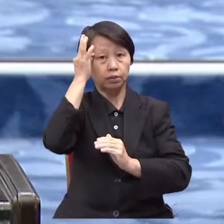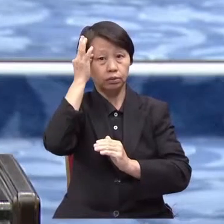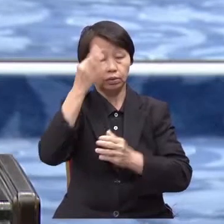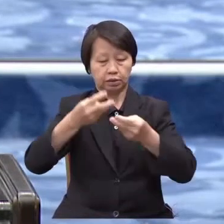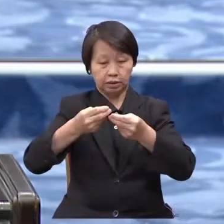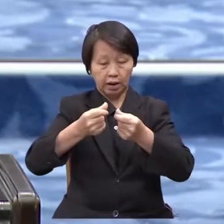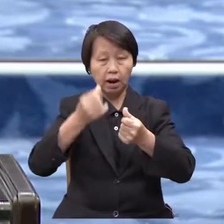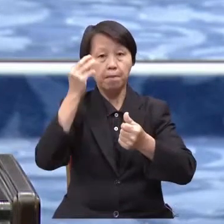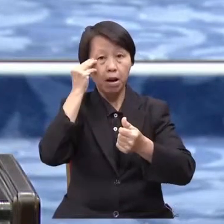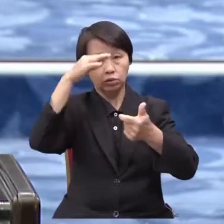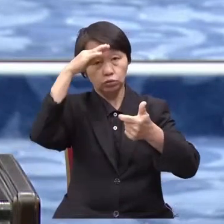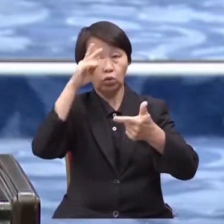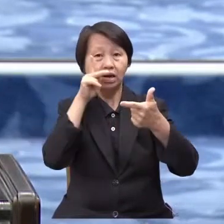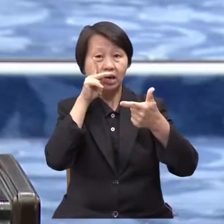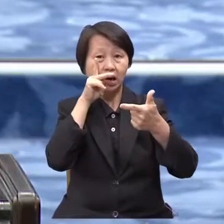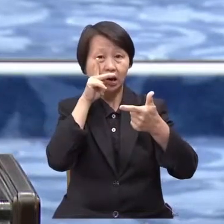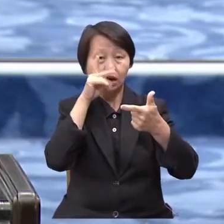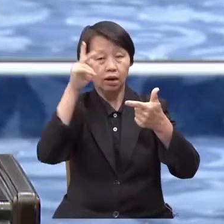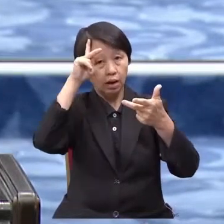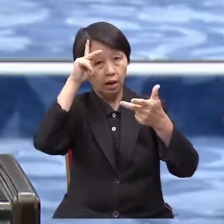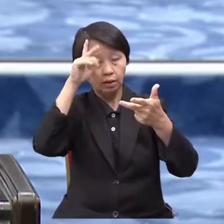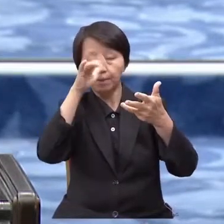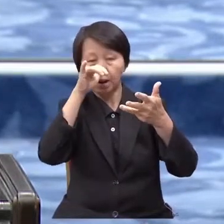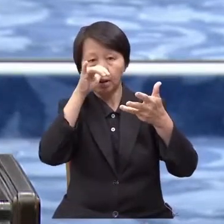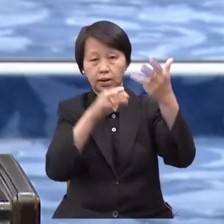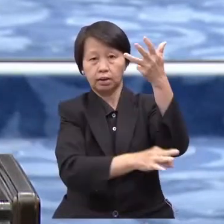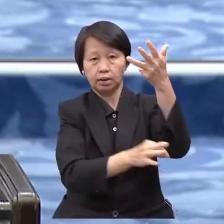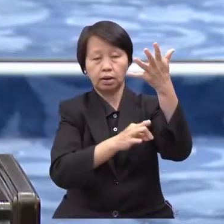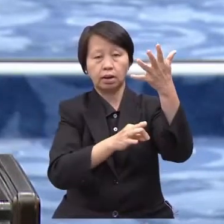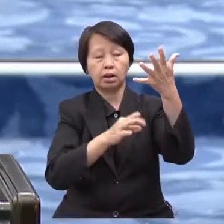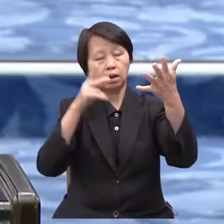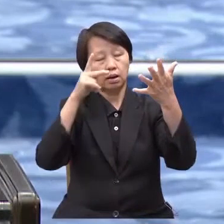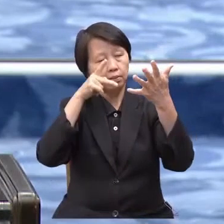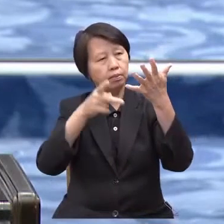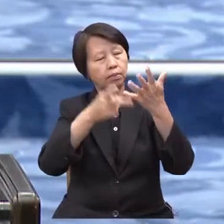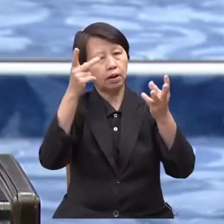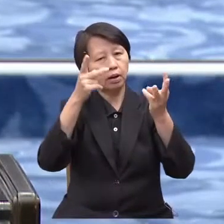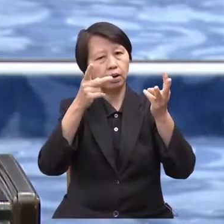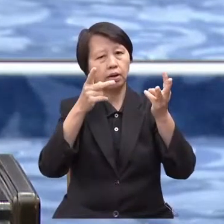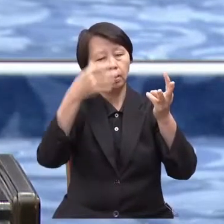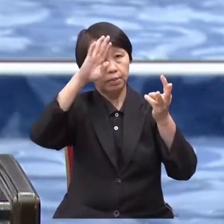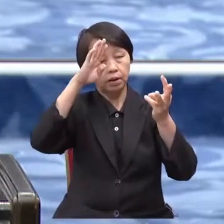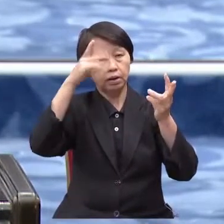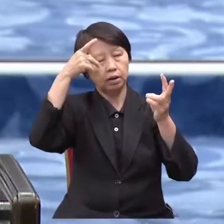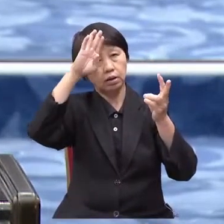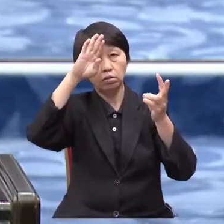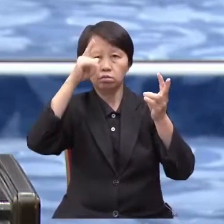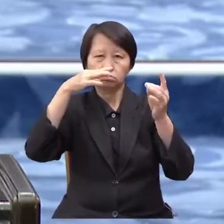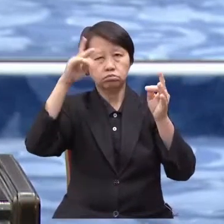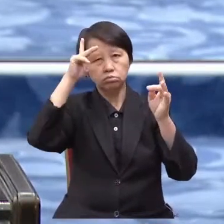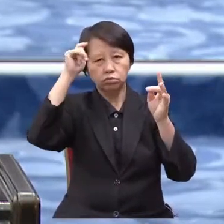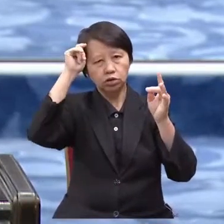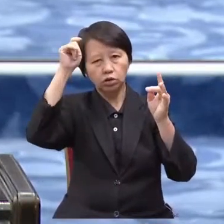Tanah Melayu yaitu Joho Kedah Kelantan Malaka Negeri 9 Pahang perak Pulau Pinang selangoda Trengganu